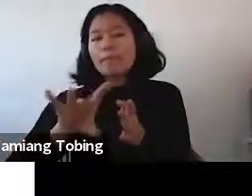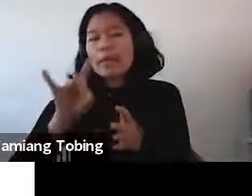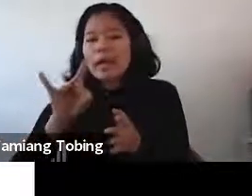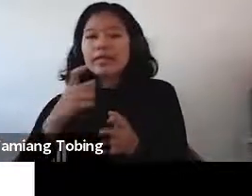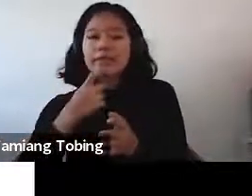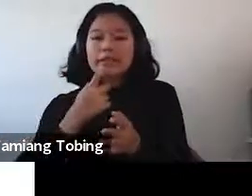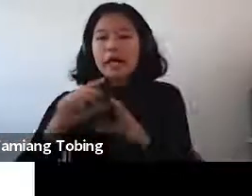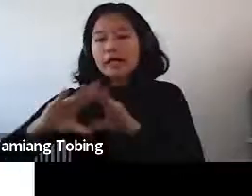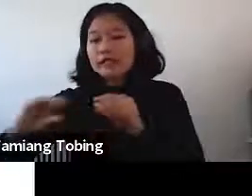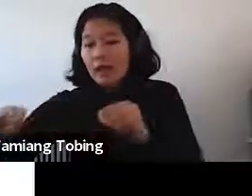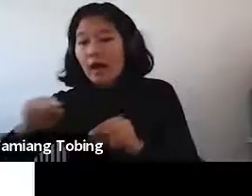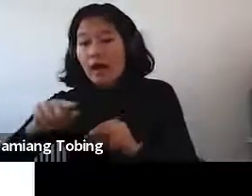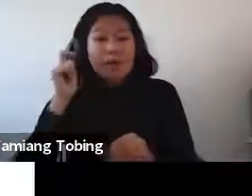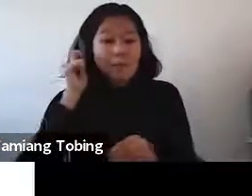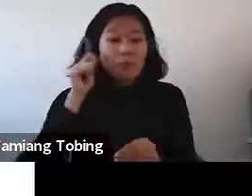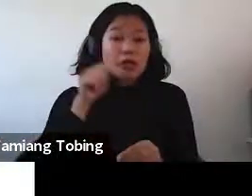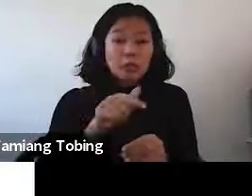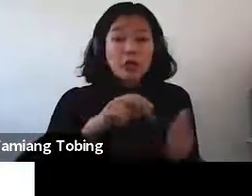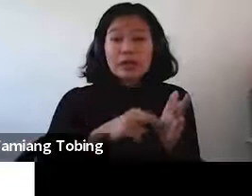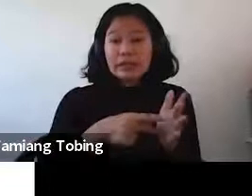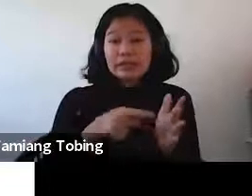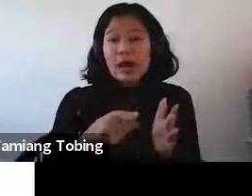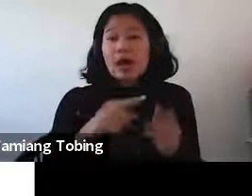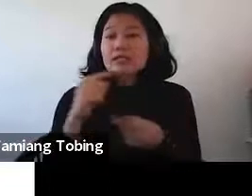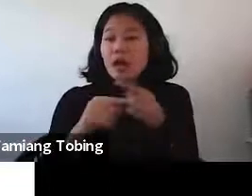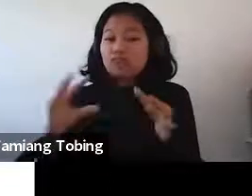dengan pekerjaan, itu tidak bisa dilepaskan